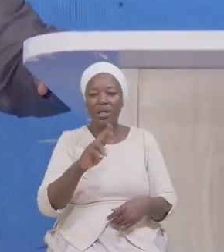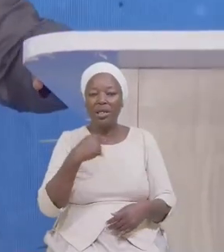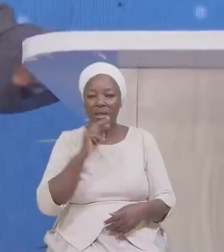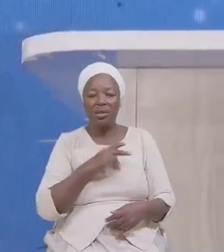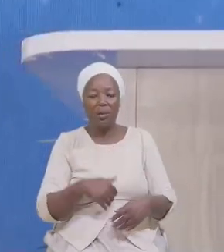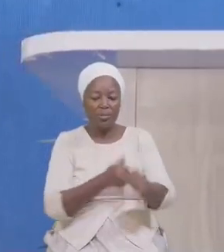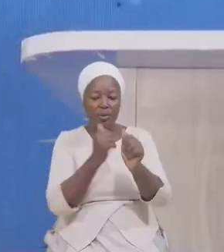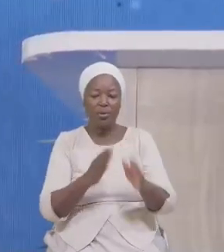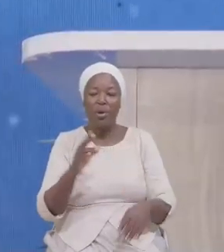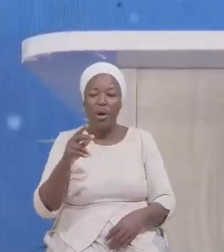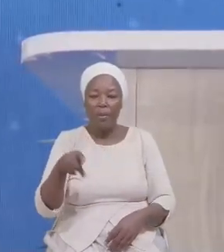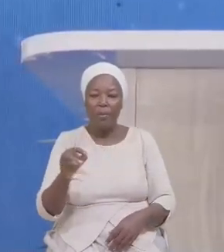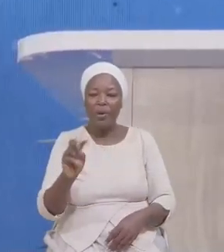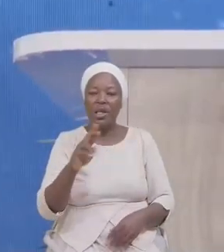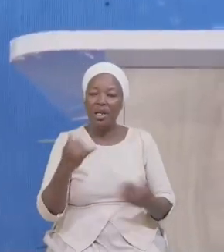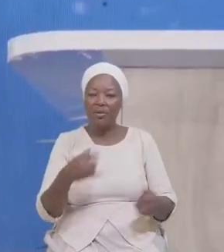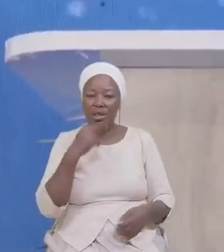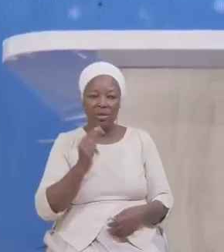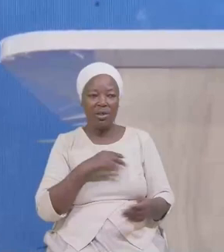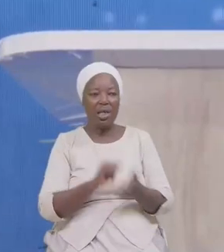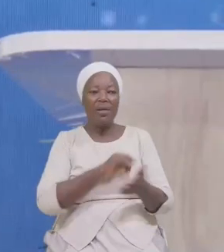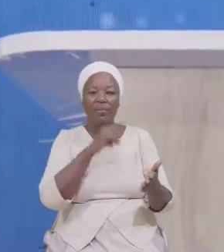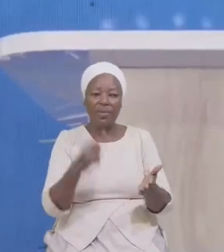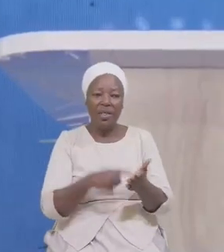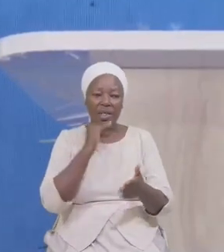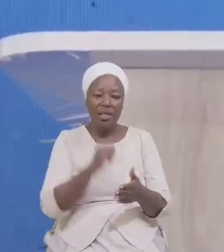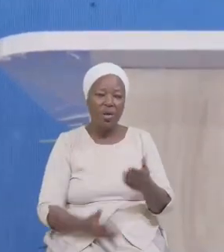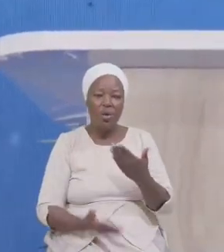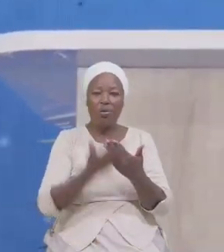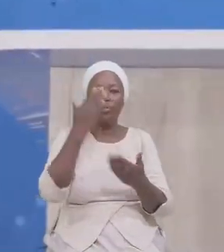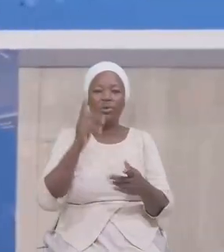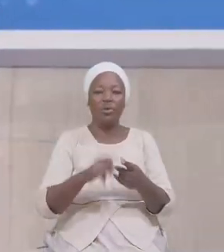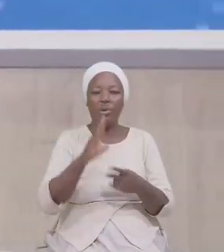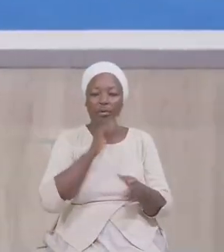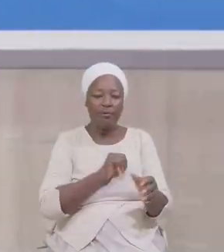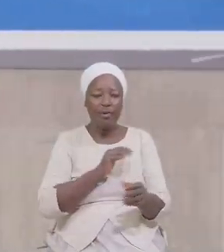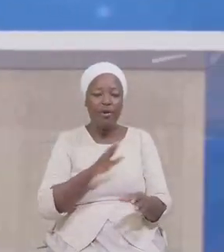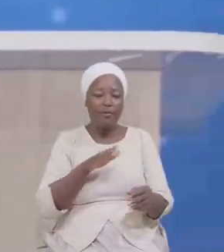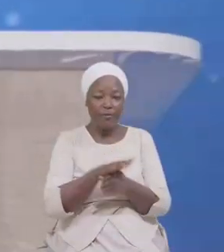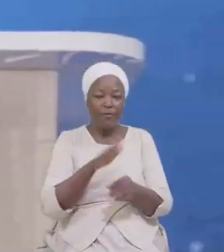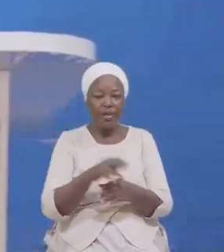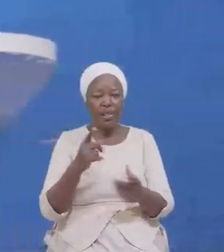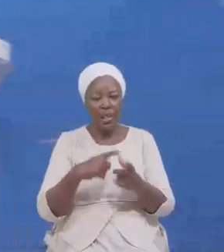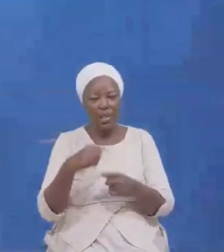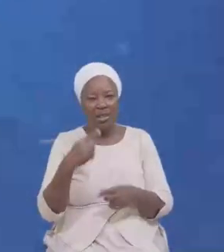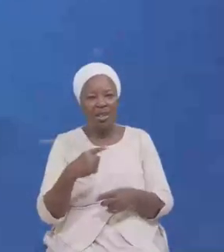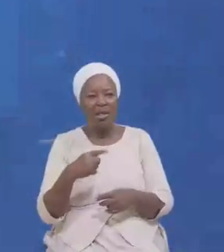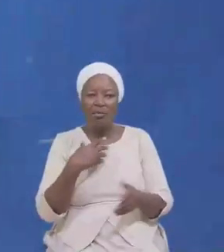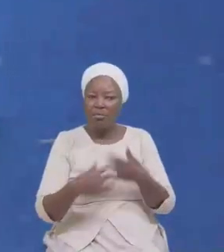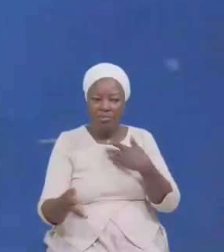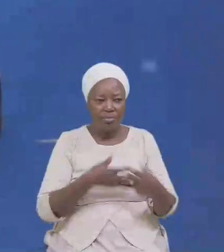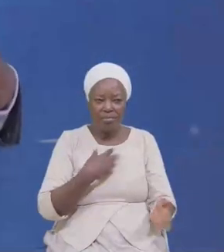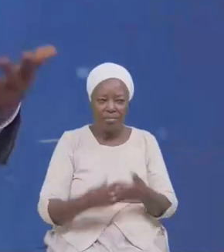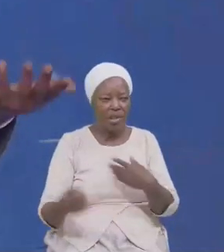l'apôtre Pierre nous dit que cela est sur le point d'être accompli. Et il dit, C'est